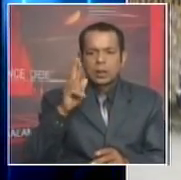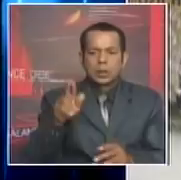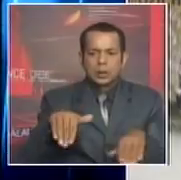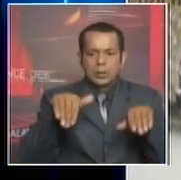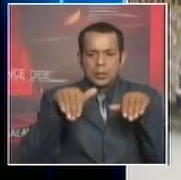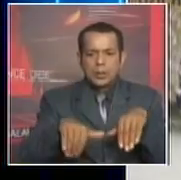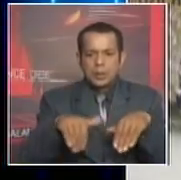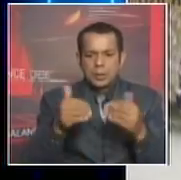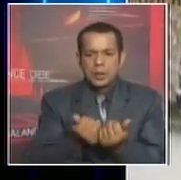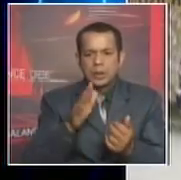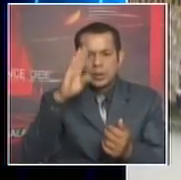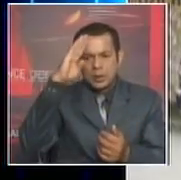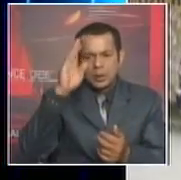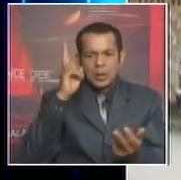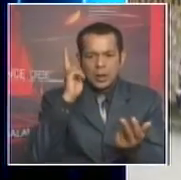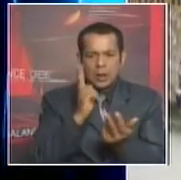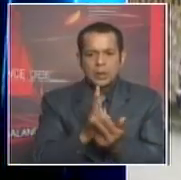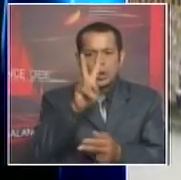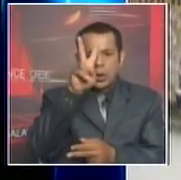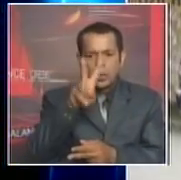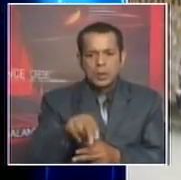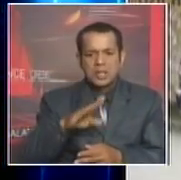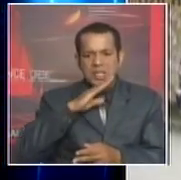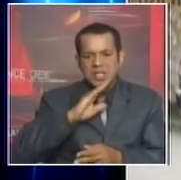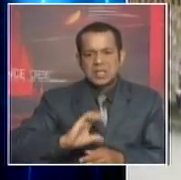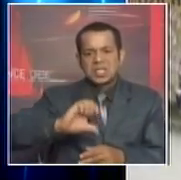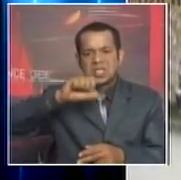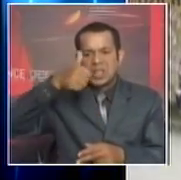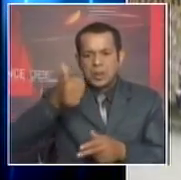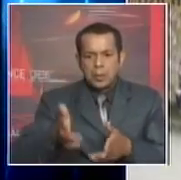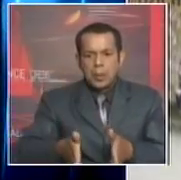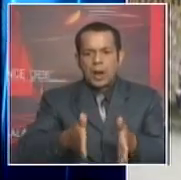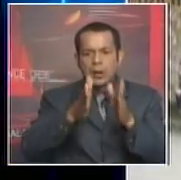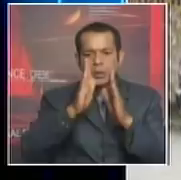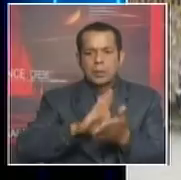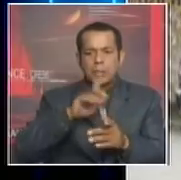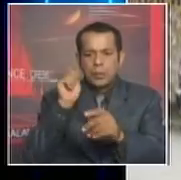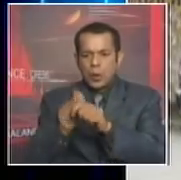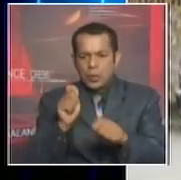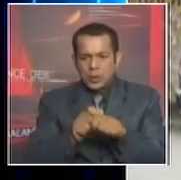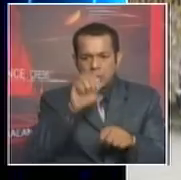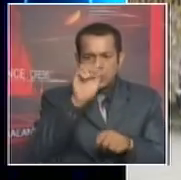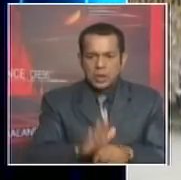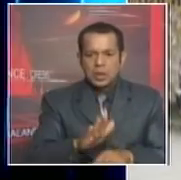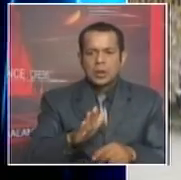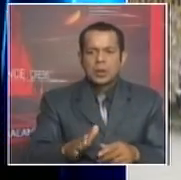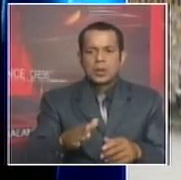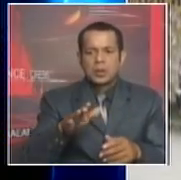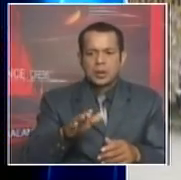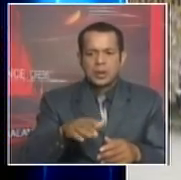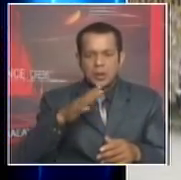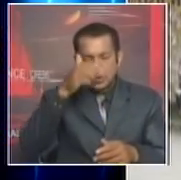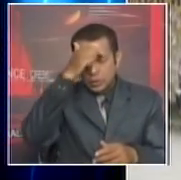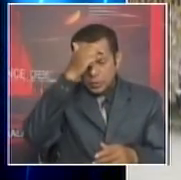भएको छ। त्यसैले सरकारले यस्तो अवस्थालाई दीर्घकालीन रूपमा सडकको मतसम्भार गर्न सके मात्र चाहिँ नागरिकले यस्तो